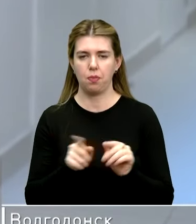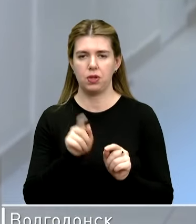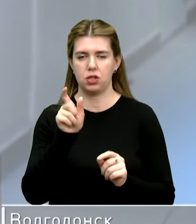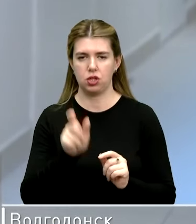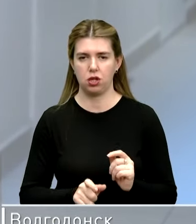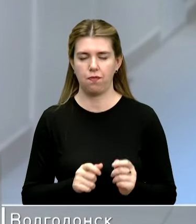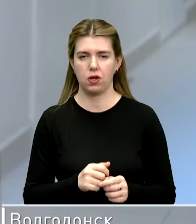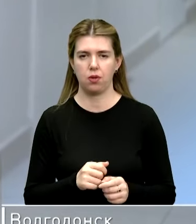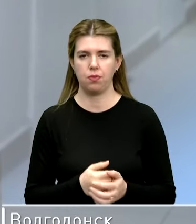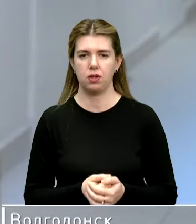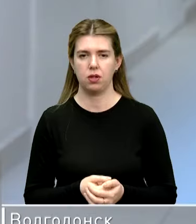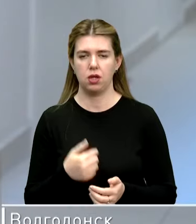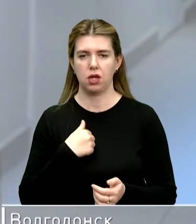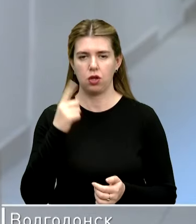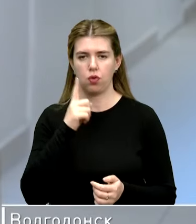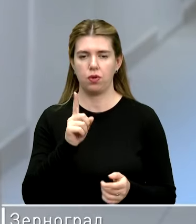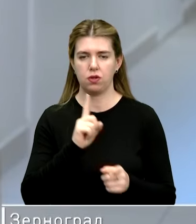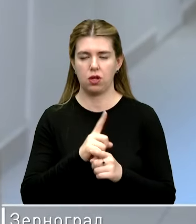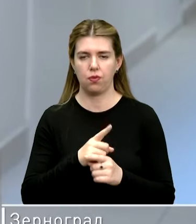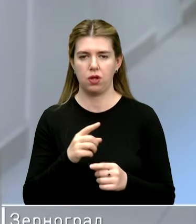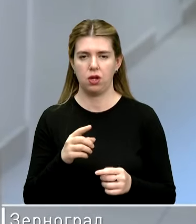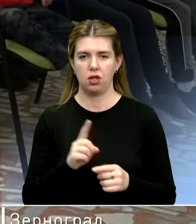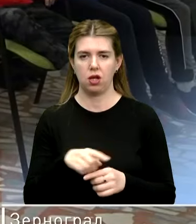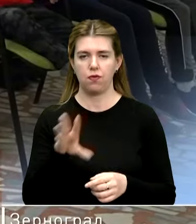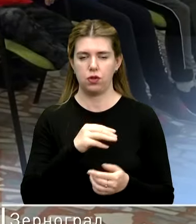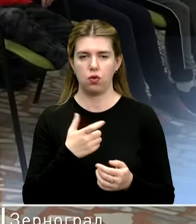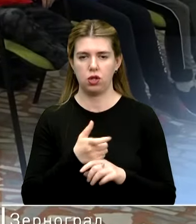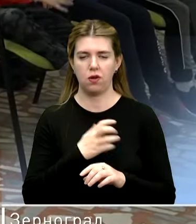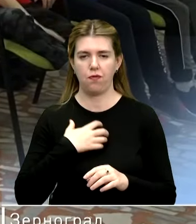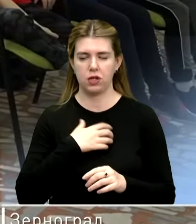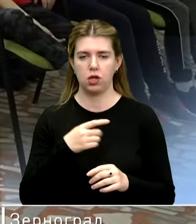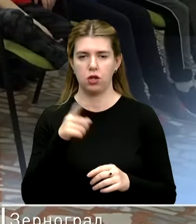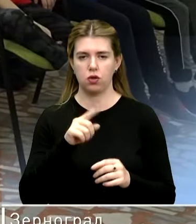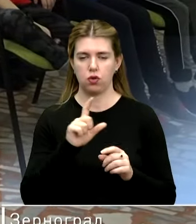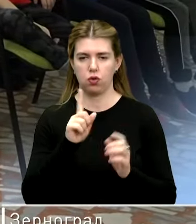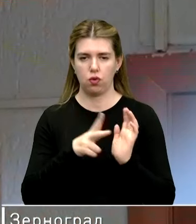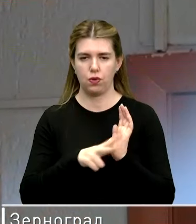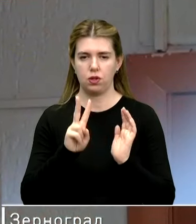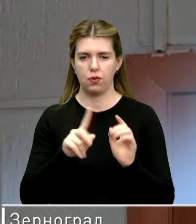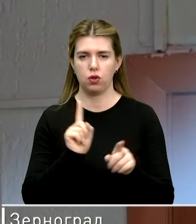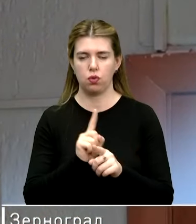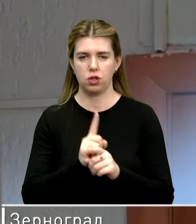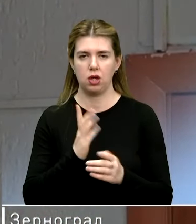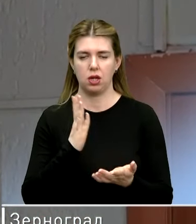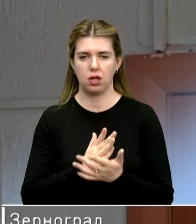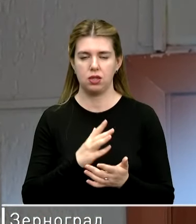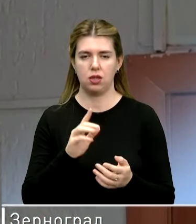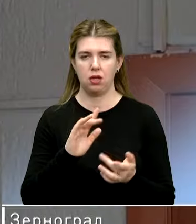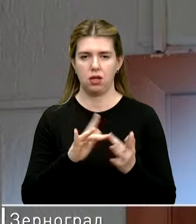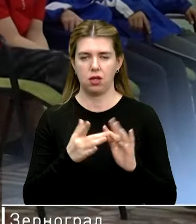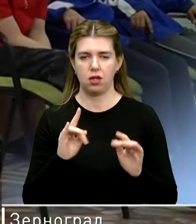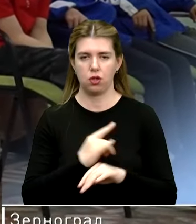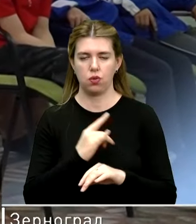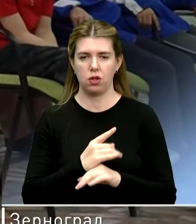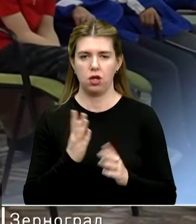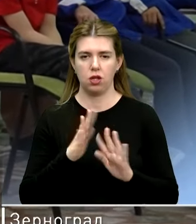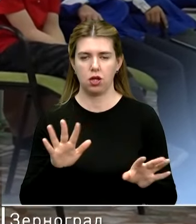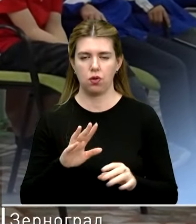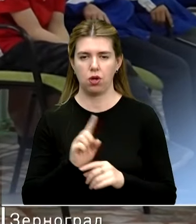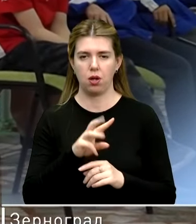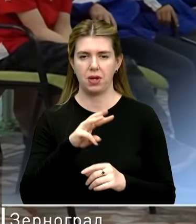человек-человек, ну, мне кажется, все-таки нет. Я надеюсь на это. В школе номер 82 тоже задействуют нейросеть. Здесь есть не